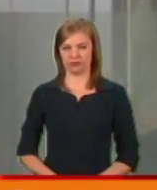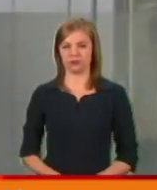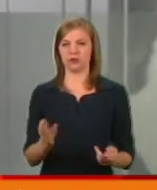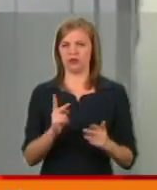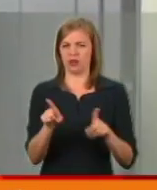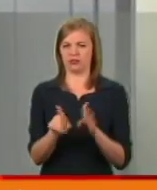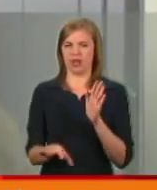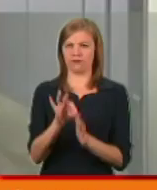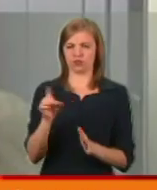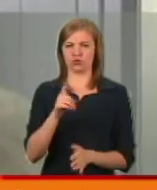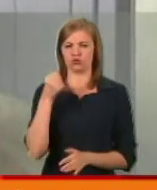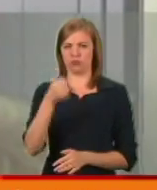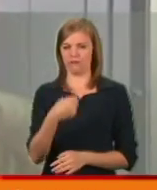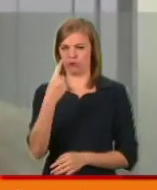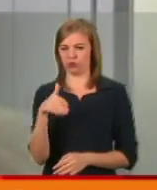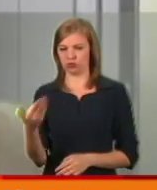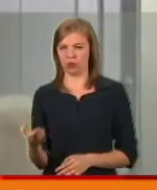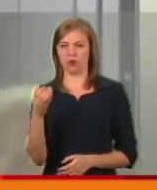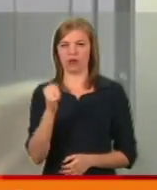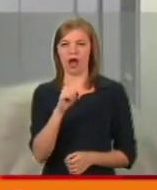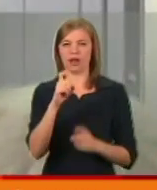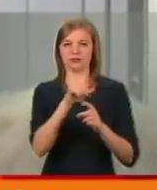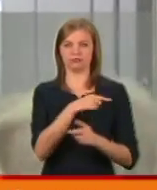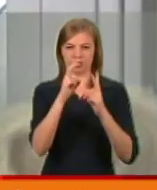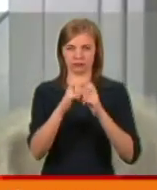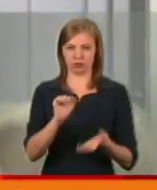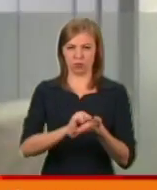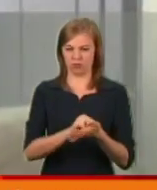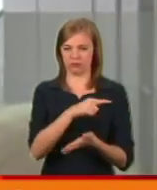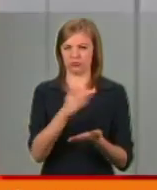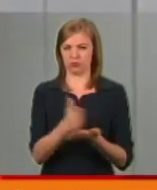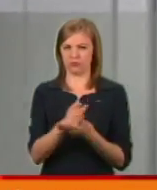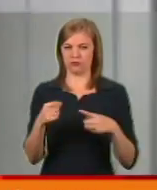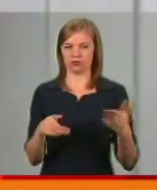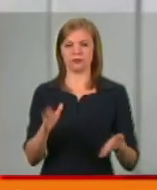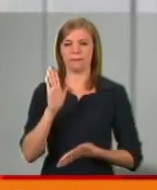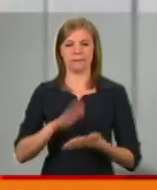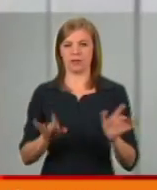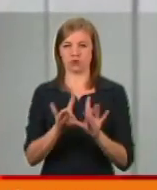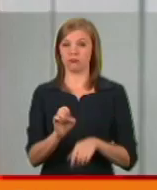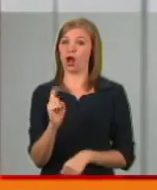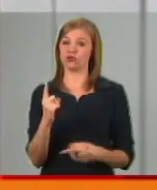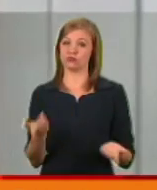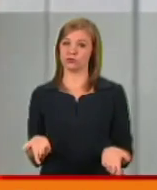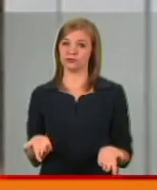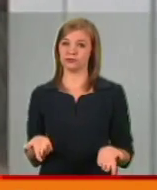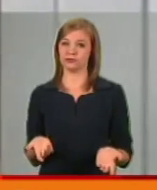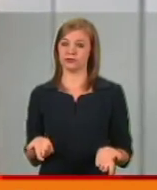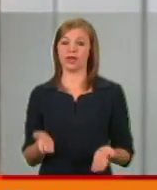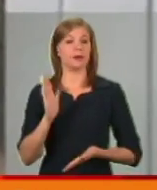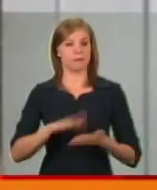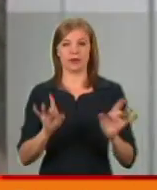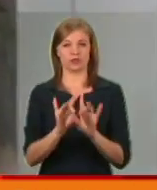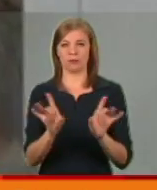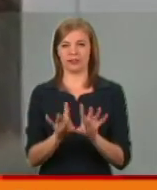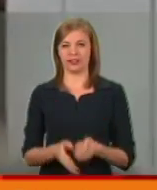Як так вийшло, що ви в одну сторону, а судячи з судмедекспертизи, постраждала іншу? Без коментарів. А чому? Ну, без